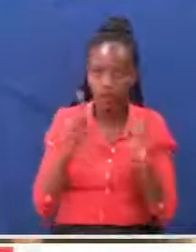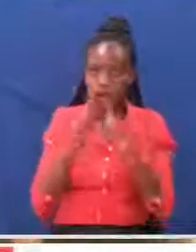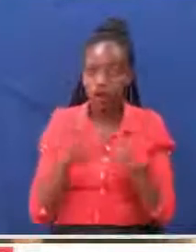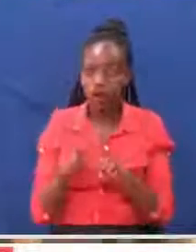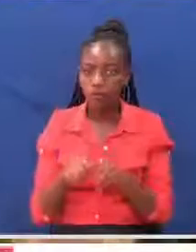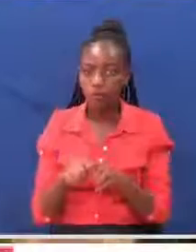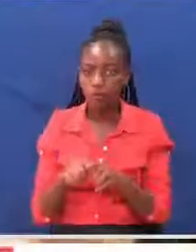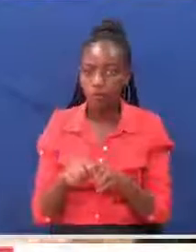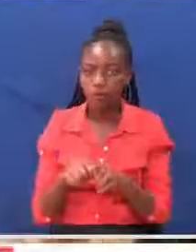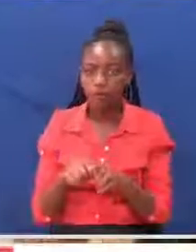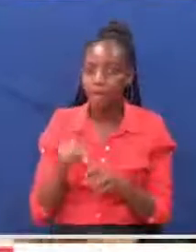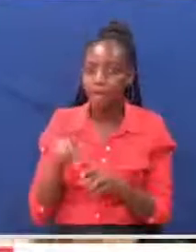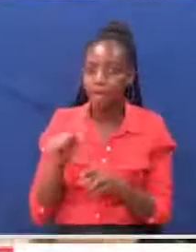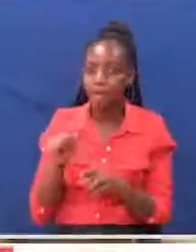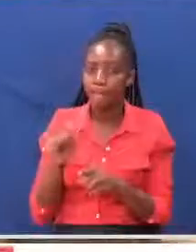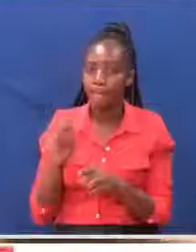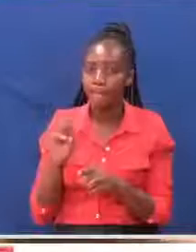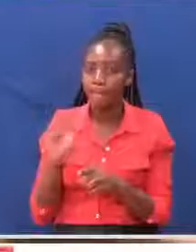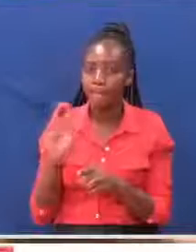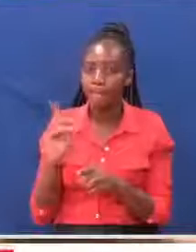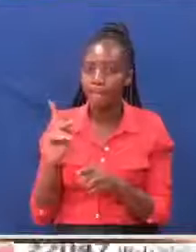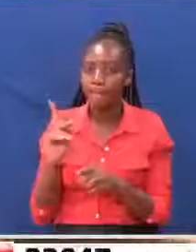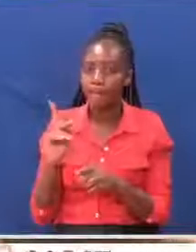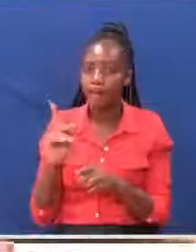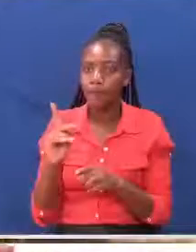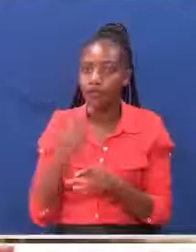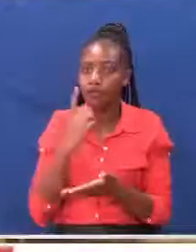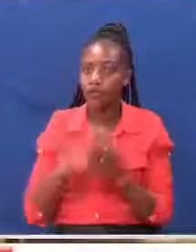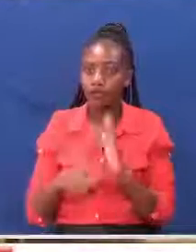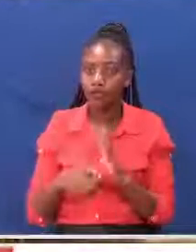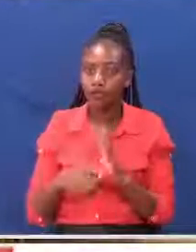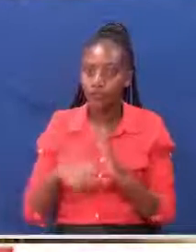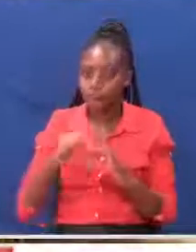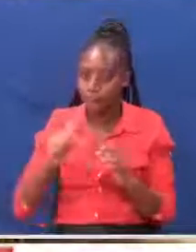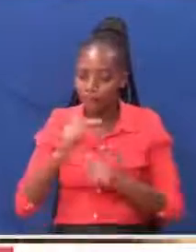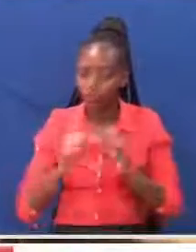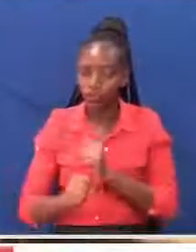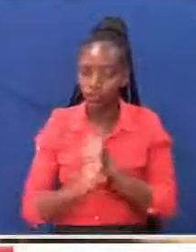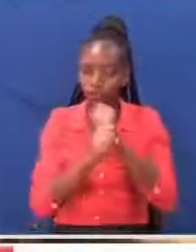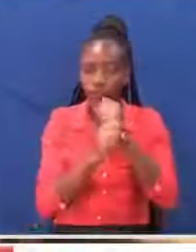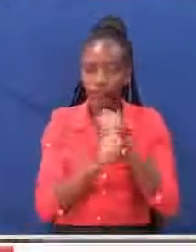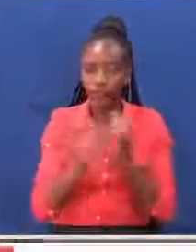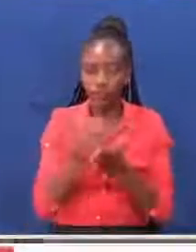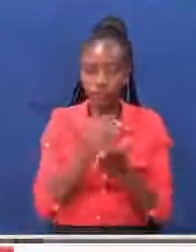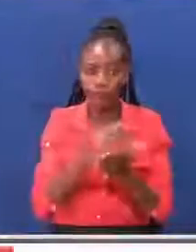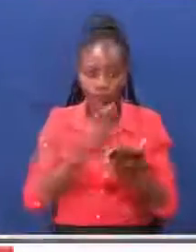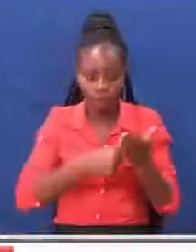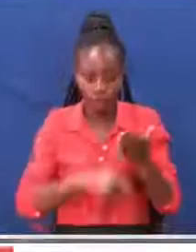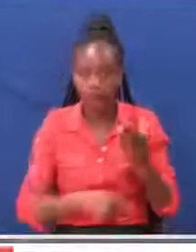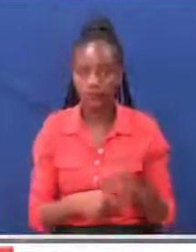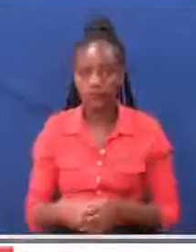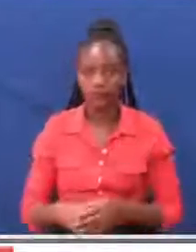manispaa wa mji wa Kitale Patrick Nyongesa ameridhia hatua hiyo kama itakayopiga jeki ukusanyaji ushuru. Watakuwa na